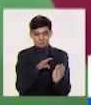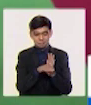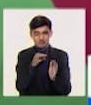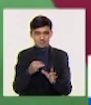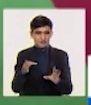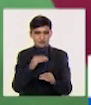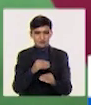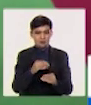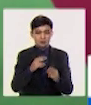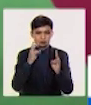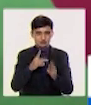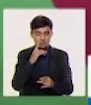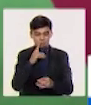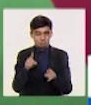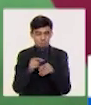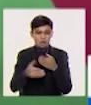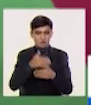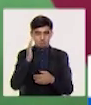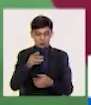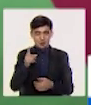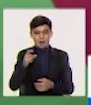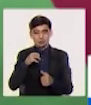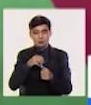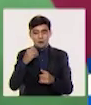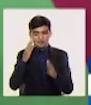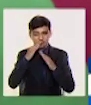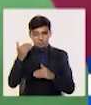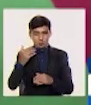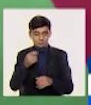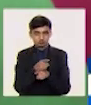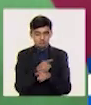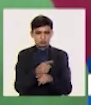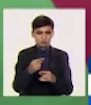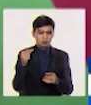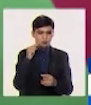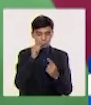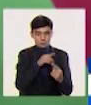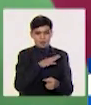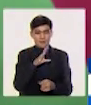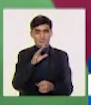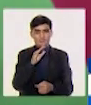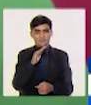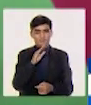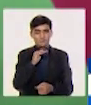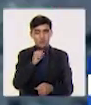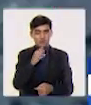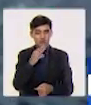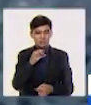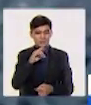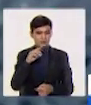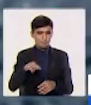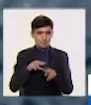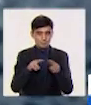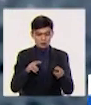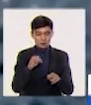қазасы жазасыз қалмайды. Әзербайжан әскері қарсы оқ атып, жау шебін шабуылдап жатыр. Бұлармен фашизмнің тағы бір көрінісі.